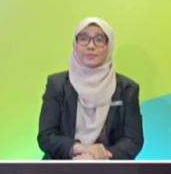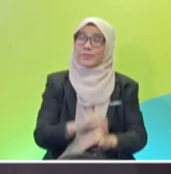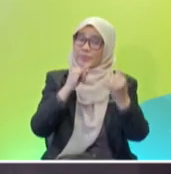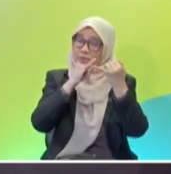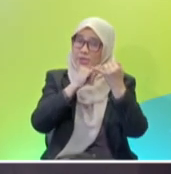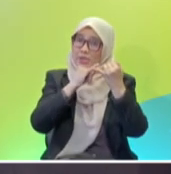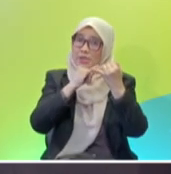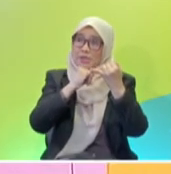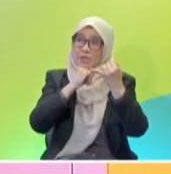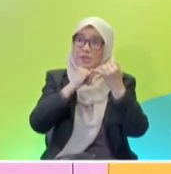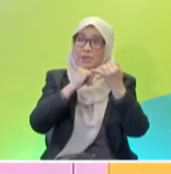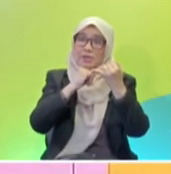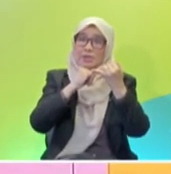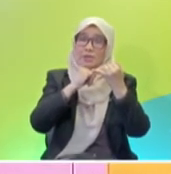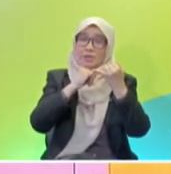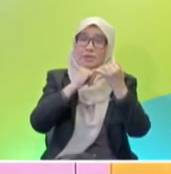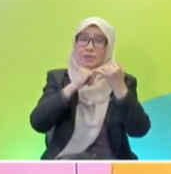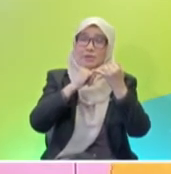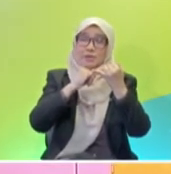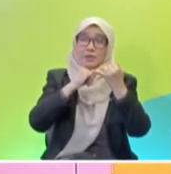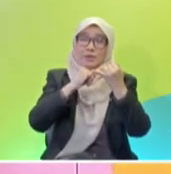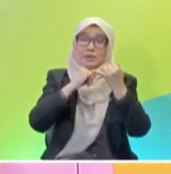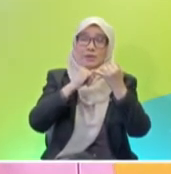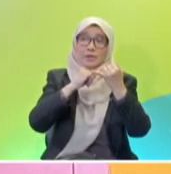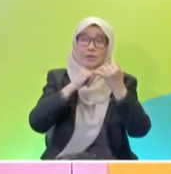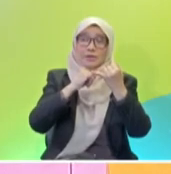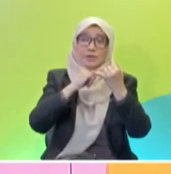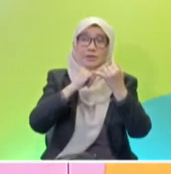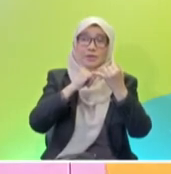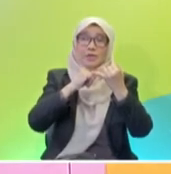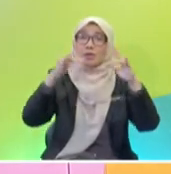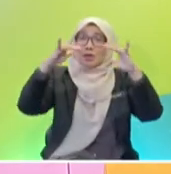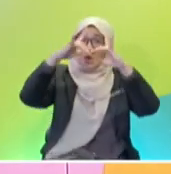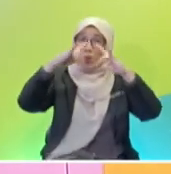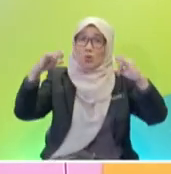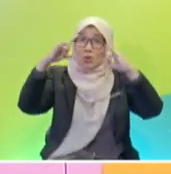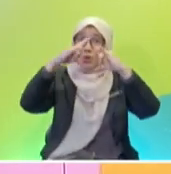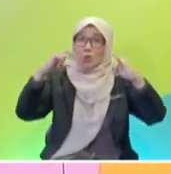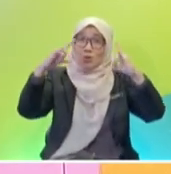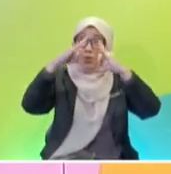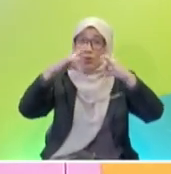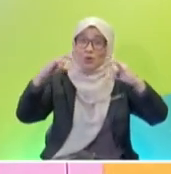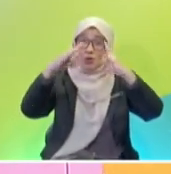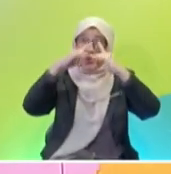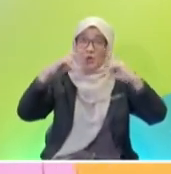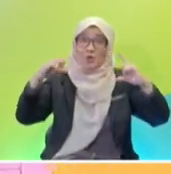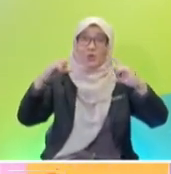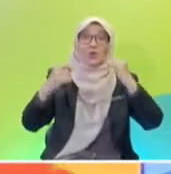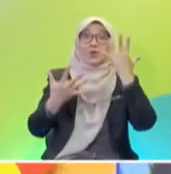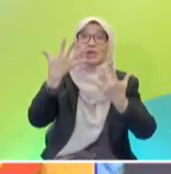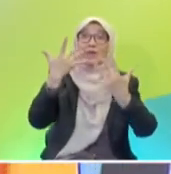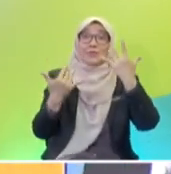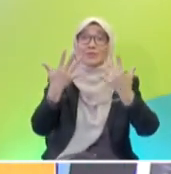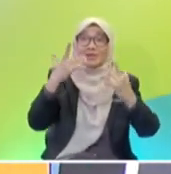terakhir, cikgu, saya rasa sumber dari api? Sumber dari api ialah unggun api. Saya letak nombor 4, cikgu,